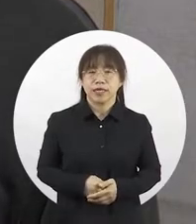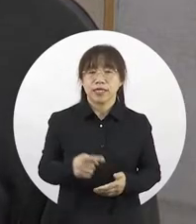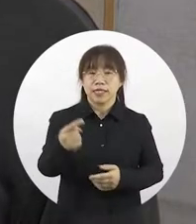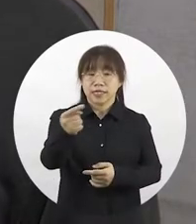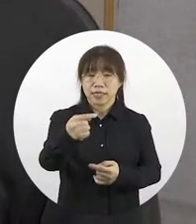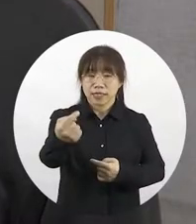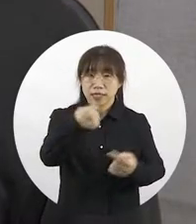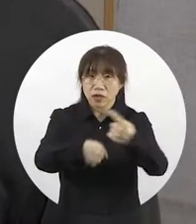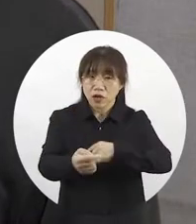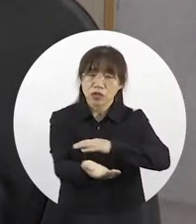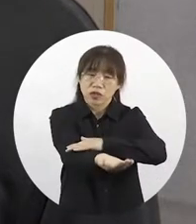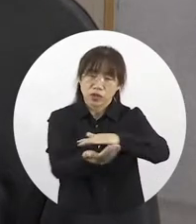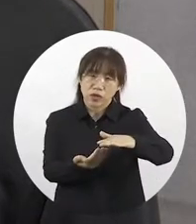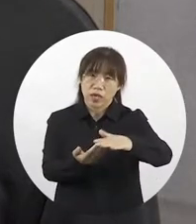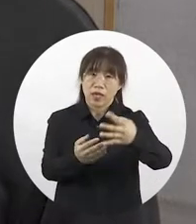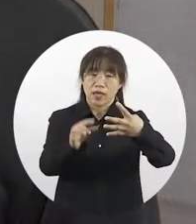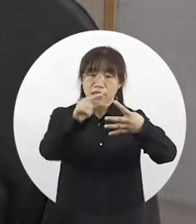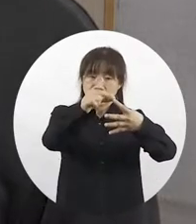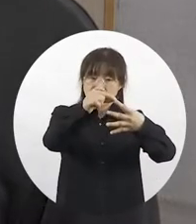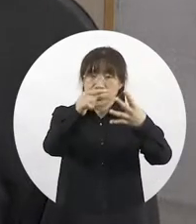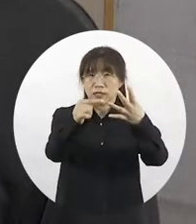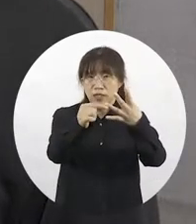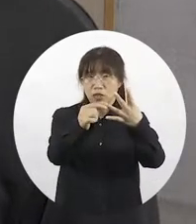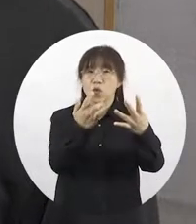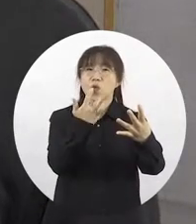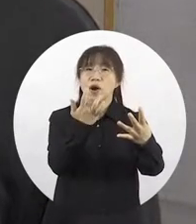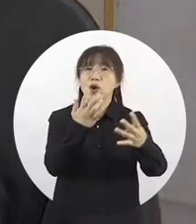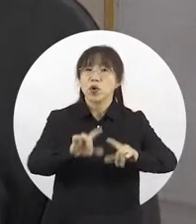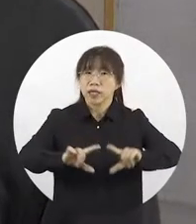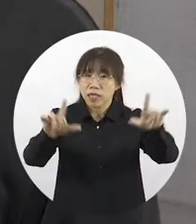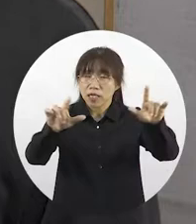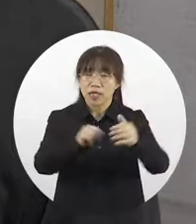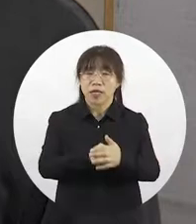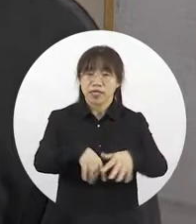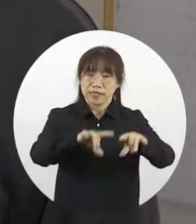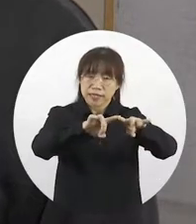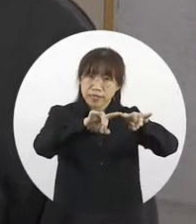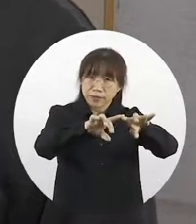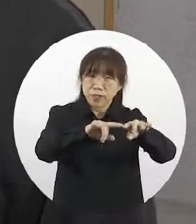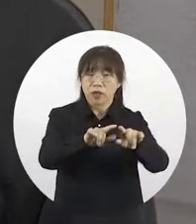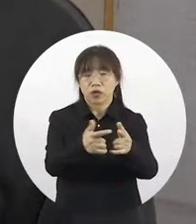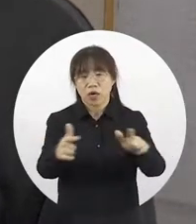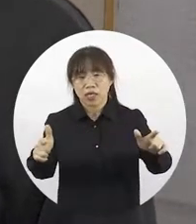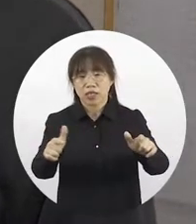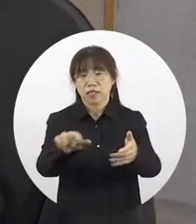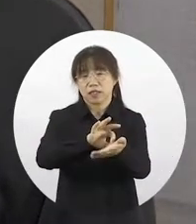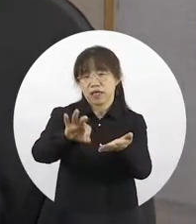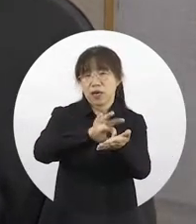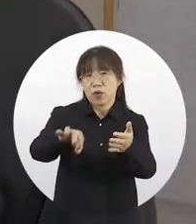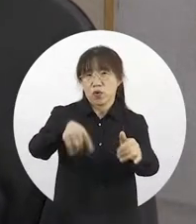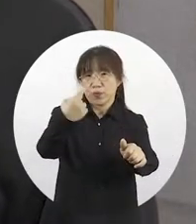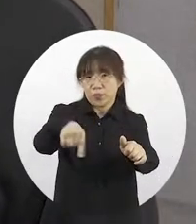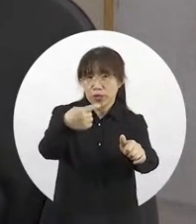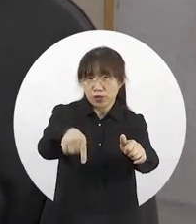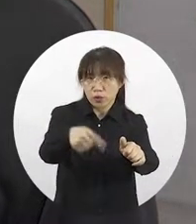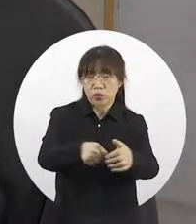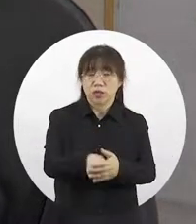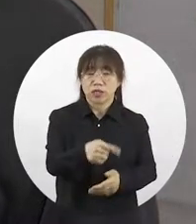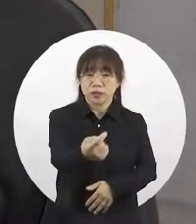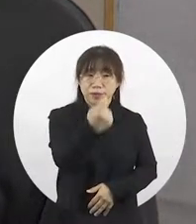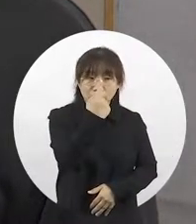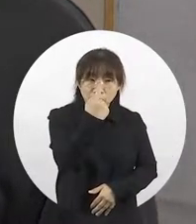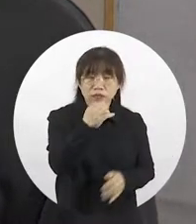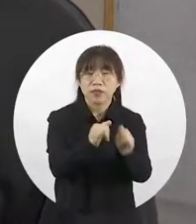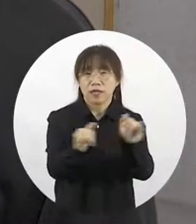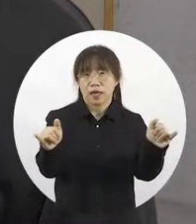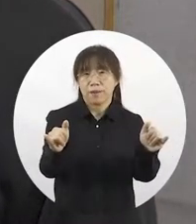있습니다. 신청에 앞서 매월 첫째, 셋째 주 화요일 오후 2시에 장비 사용 교육을 실시하고 교육을 받으신